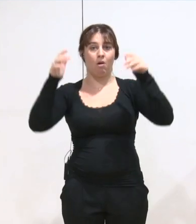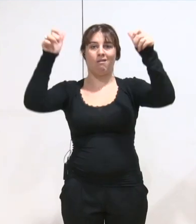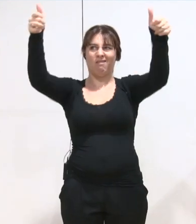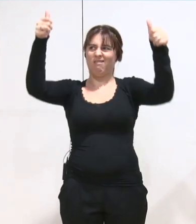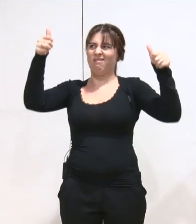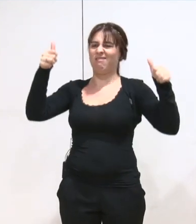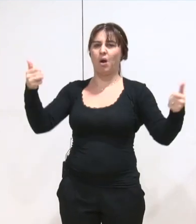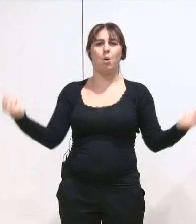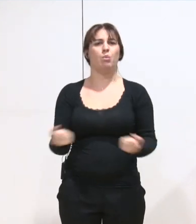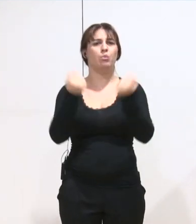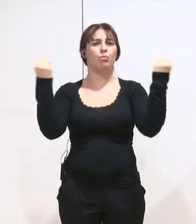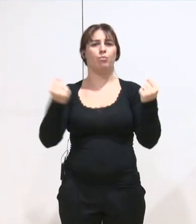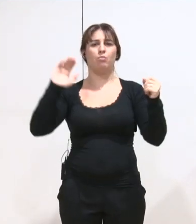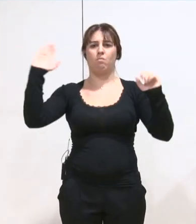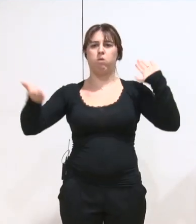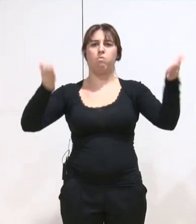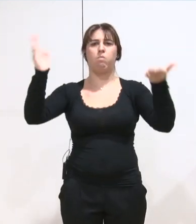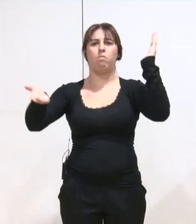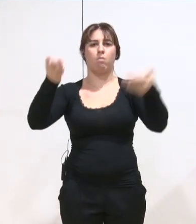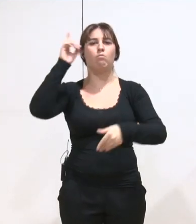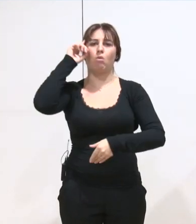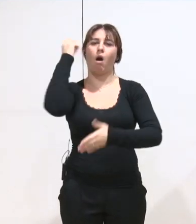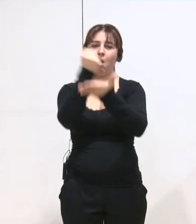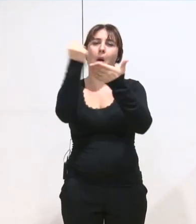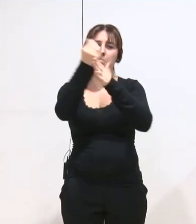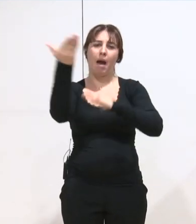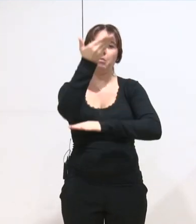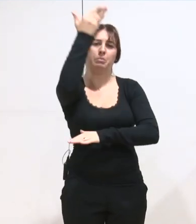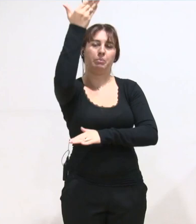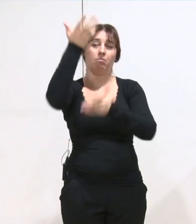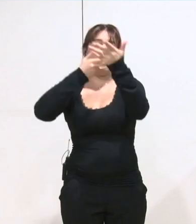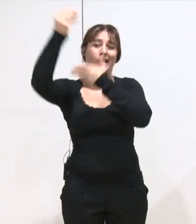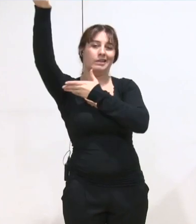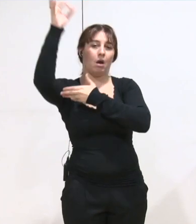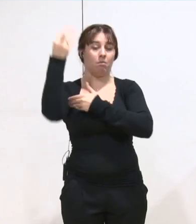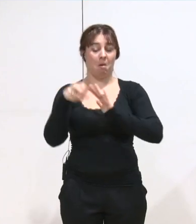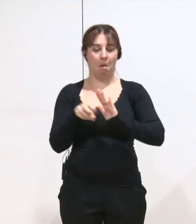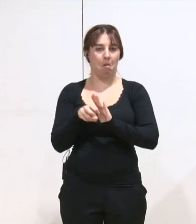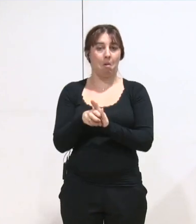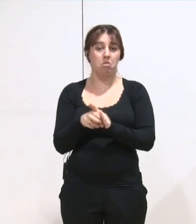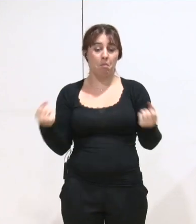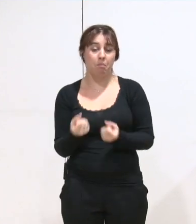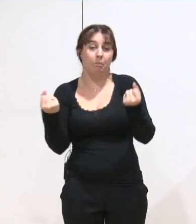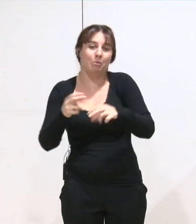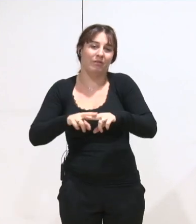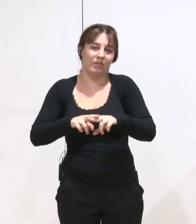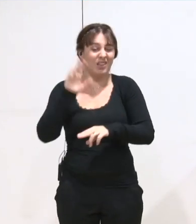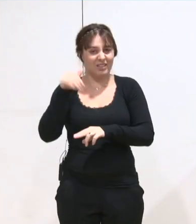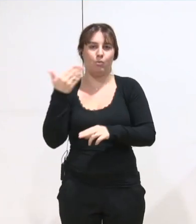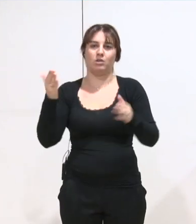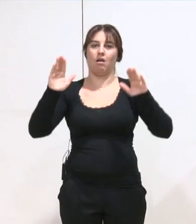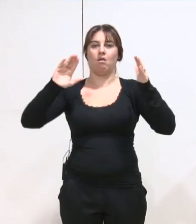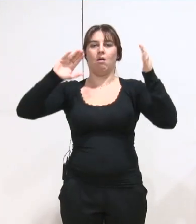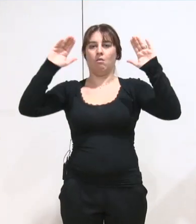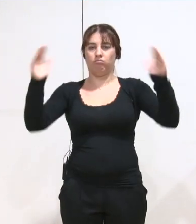qui ne servaient essentiellement que les grandes enseignes en dehors de Grenoble. Se battre pour le commerce de ville, c'est agir pour